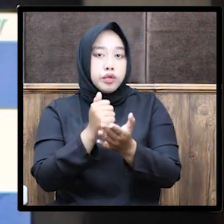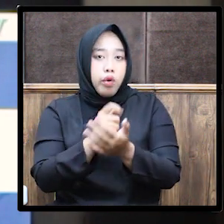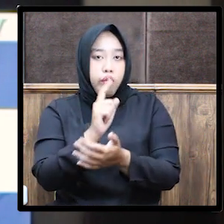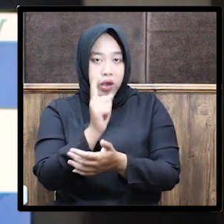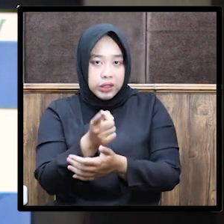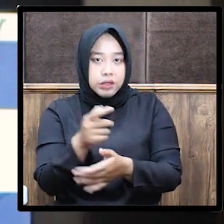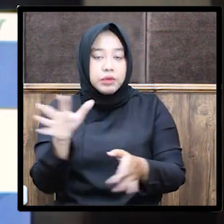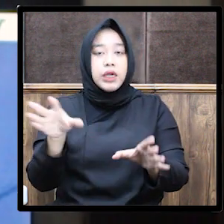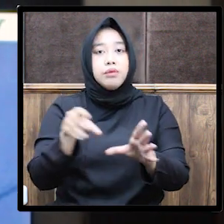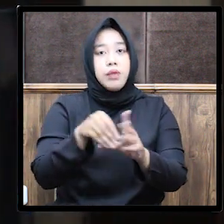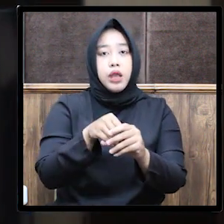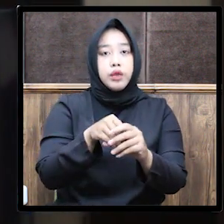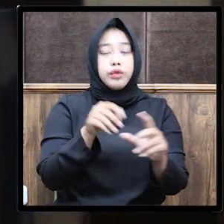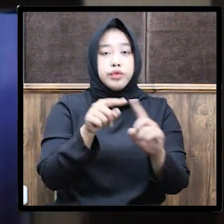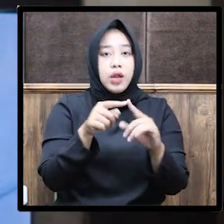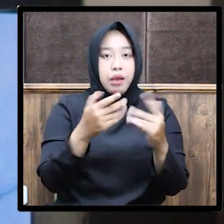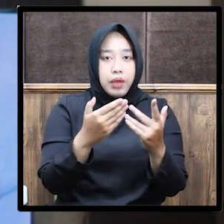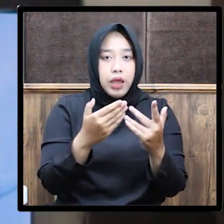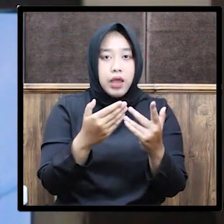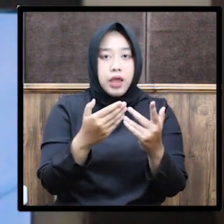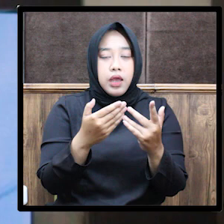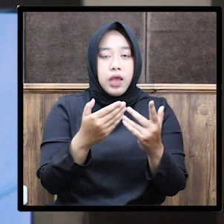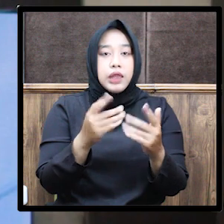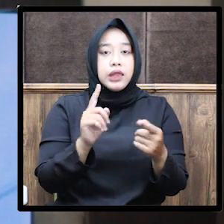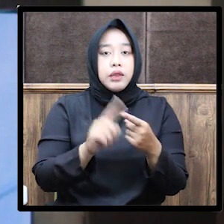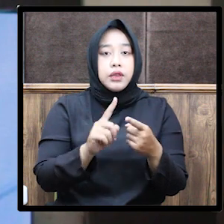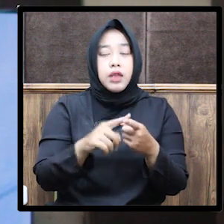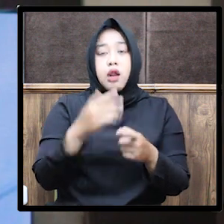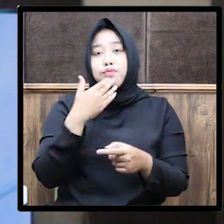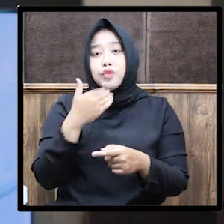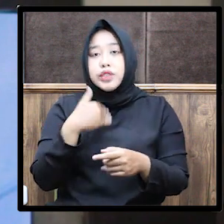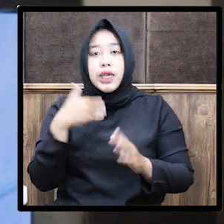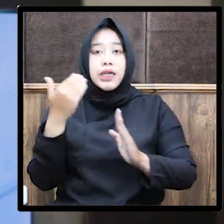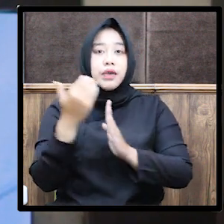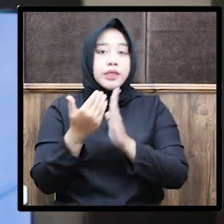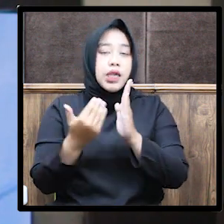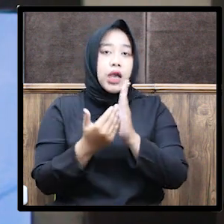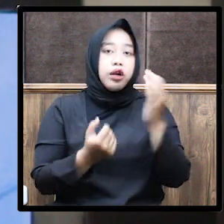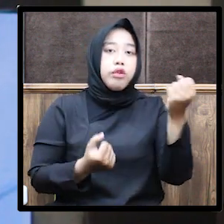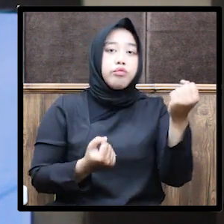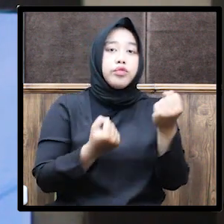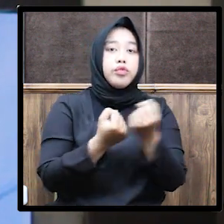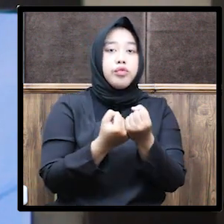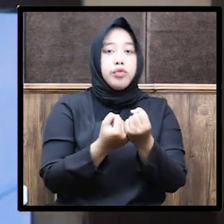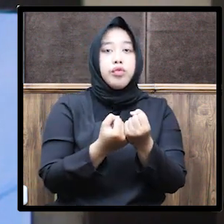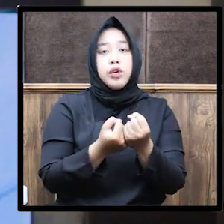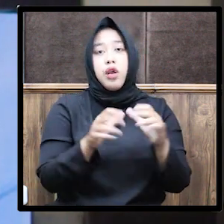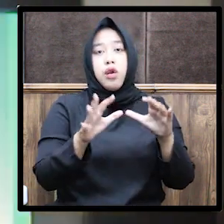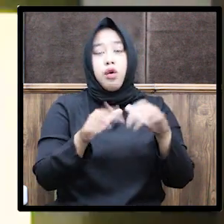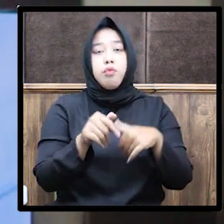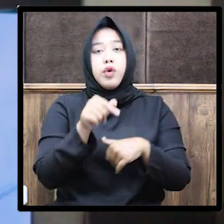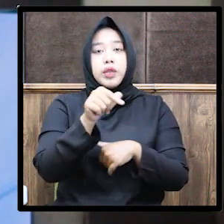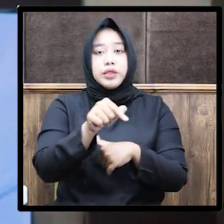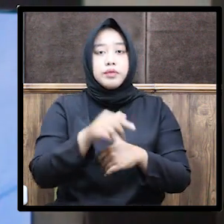untuk memastikan apa ya teman-teman itu punya kebijakan yang berpihak pada teman-teman disabilitas.